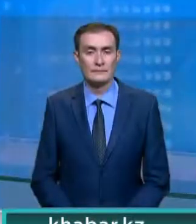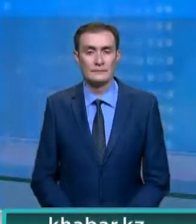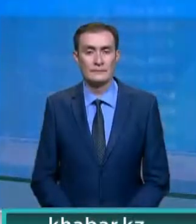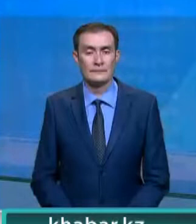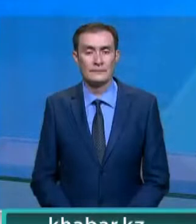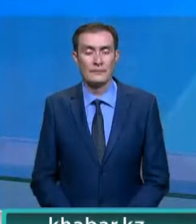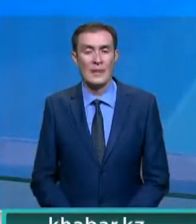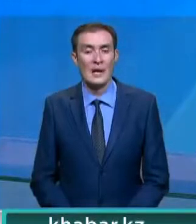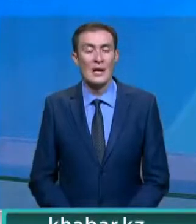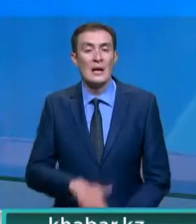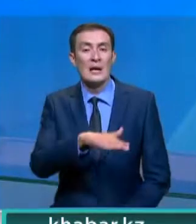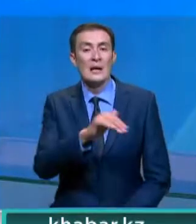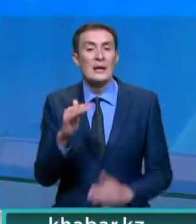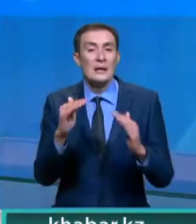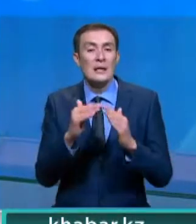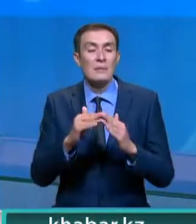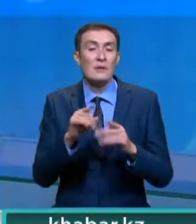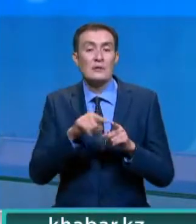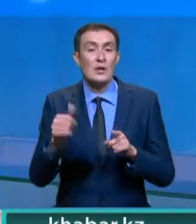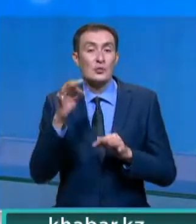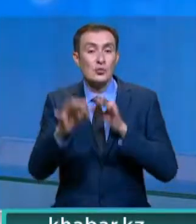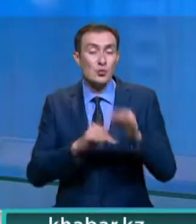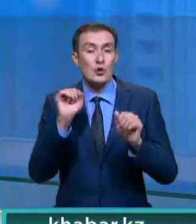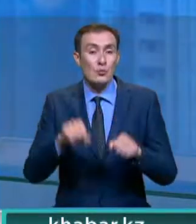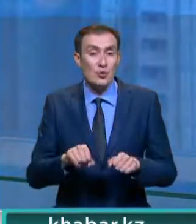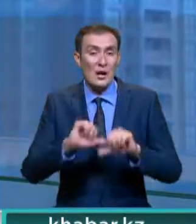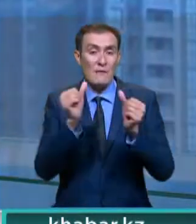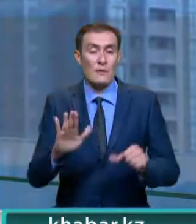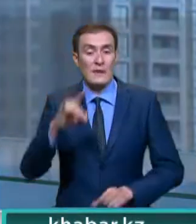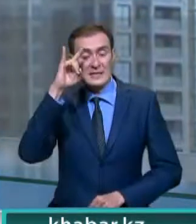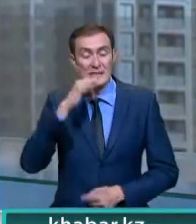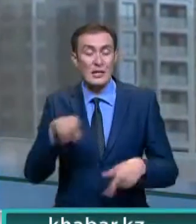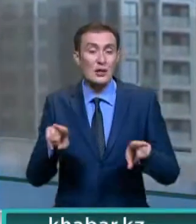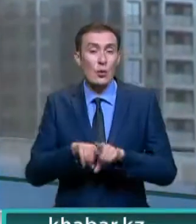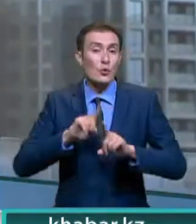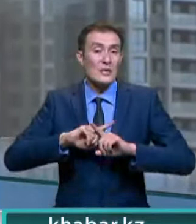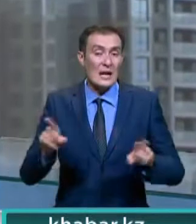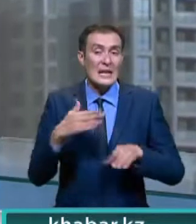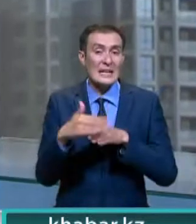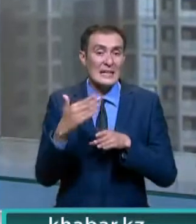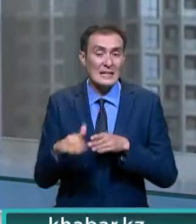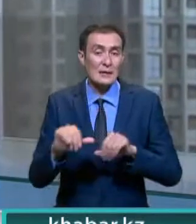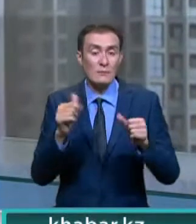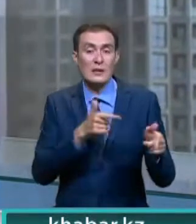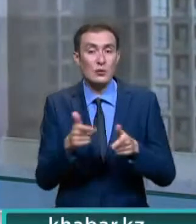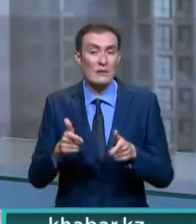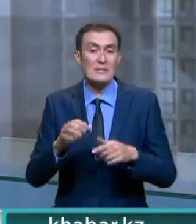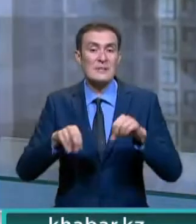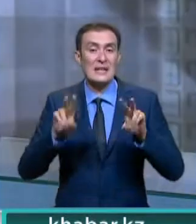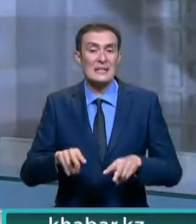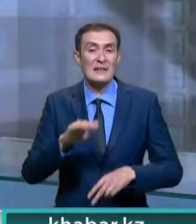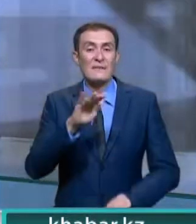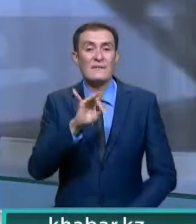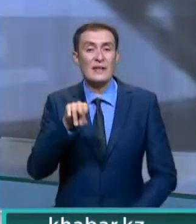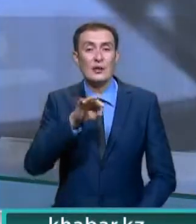И продолжаем выпуск. Ипотеку всего за сутки теперь можно получить в Казахстане. Такой уникальный кредитный продукт разработали специалисты